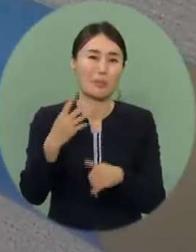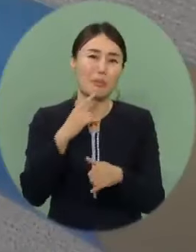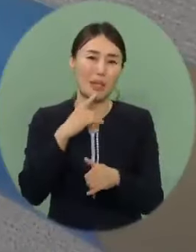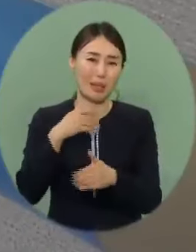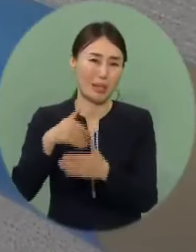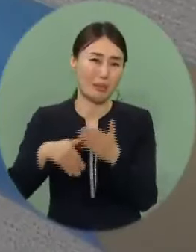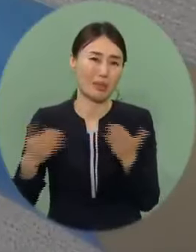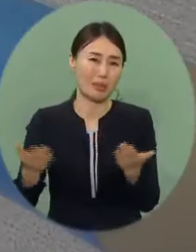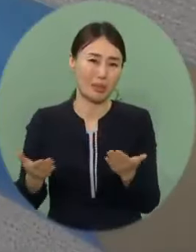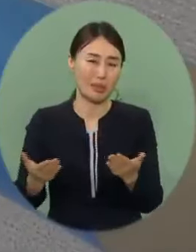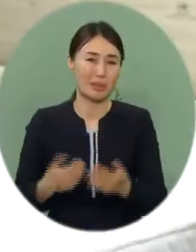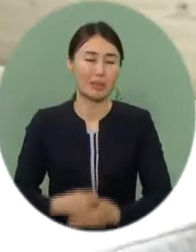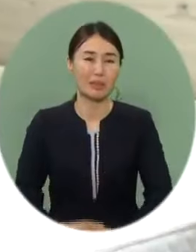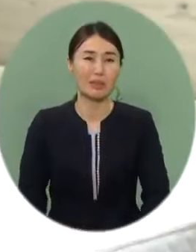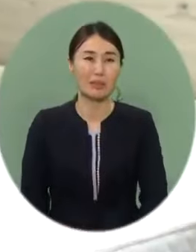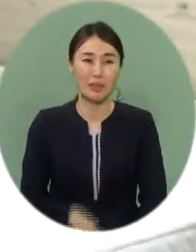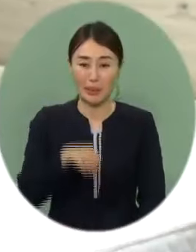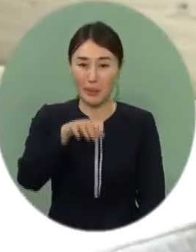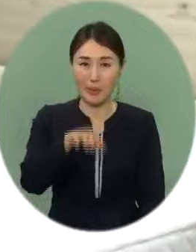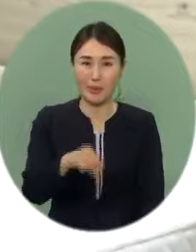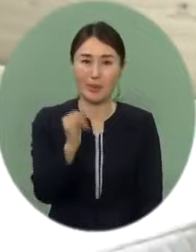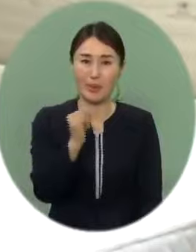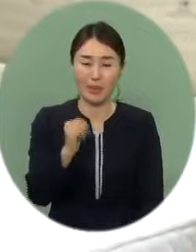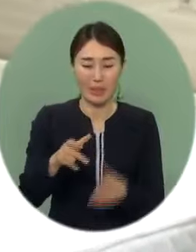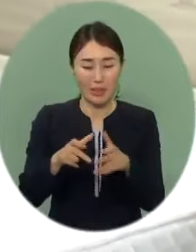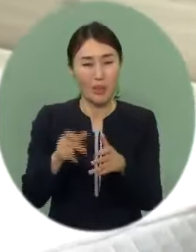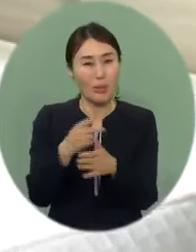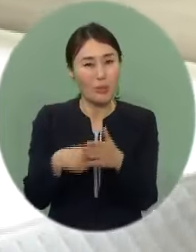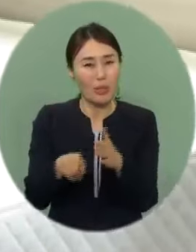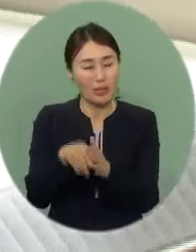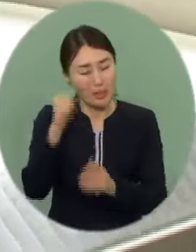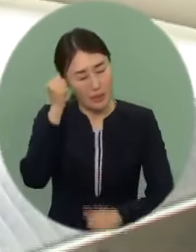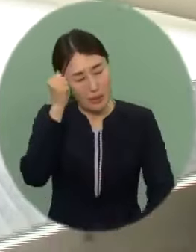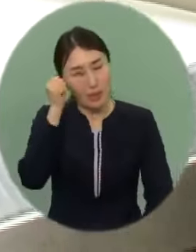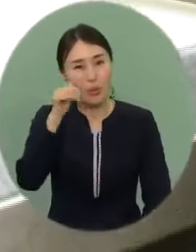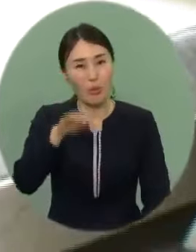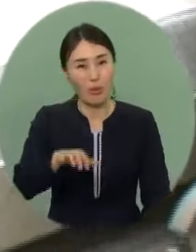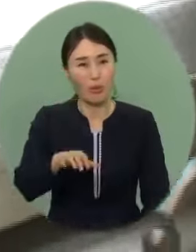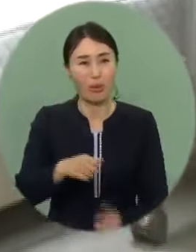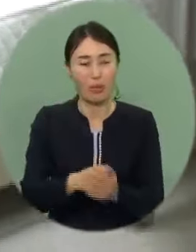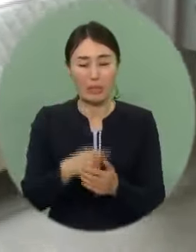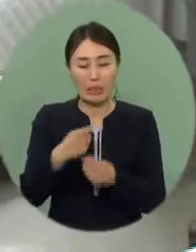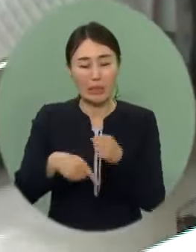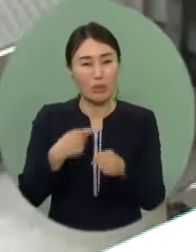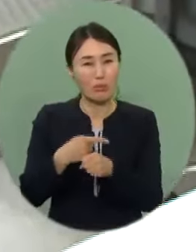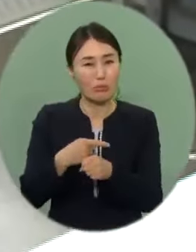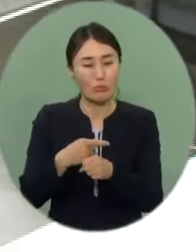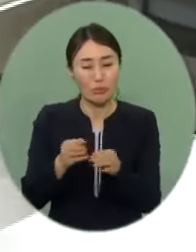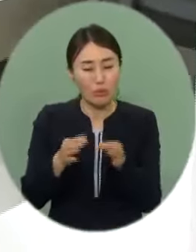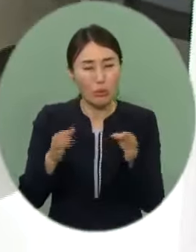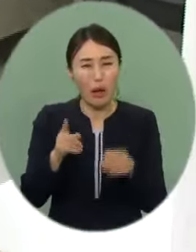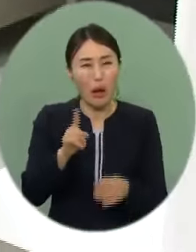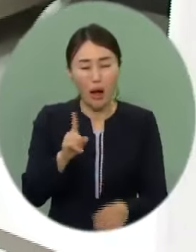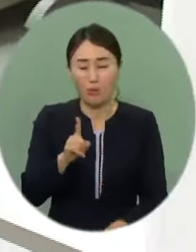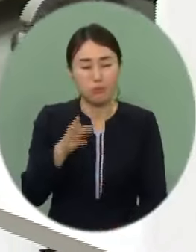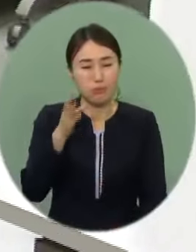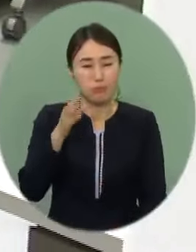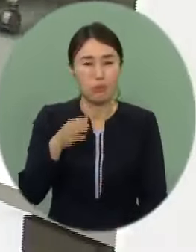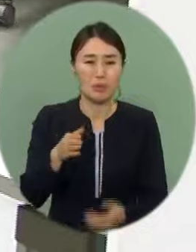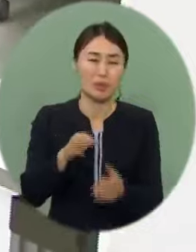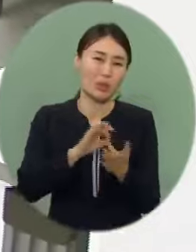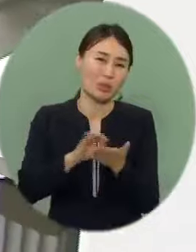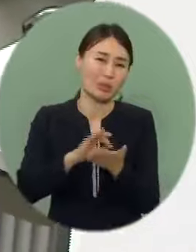일하고 있습니다 이곳은 여성 장애인을 위한 숙소입니다 하지만 1년 가까이 이곳을 아무도 이용하지